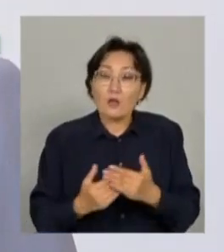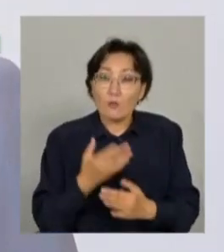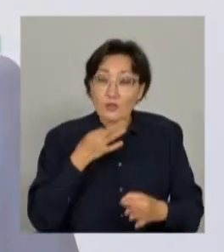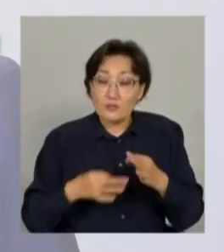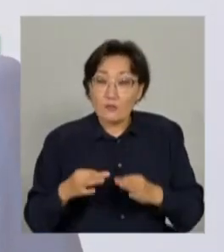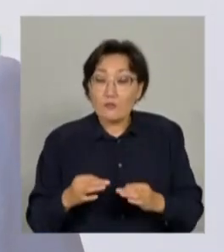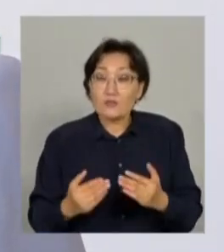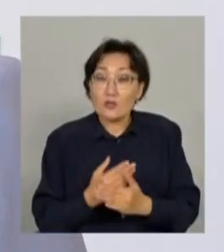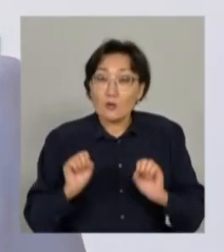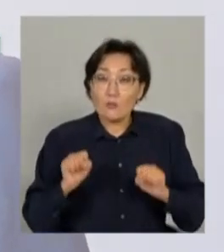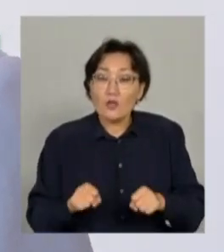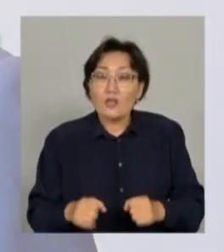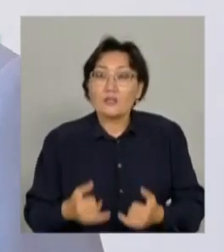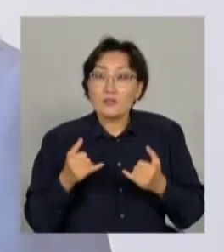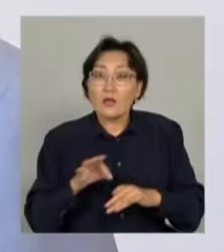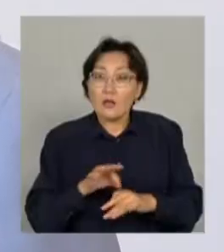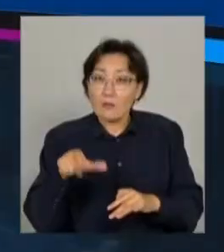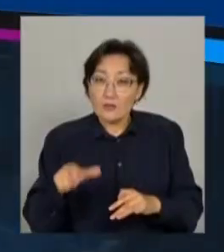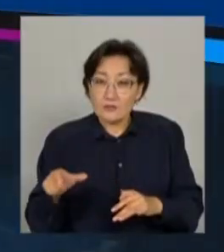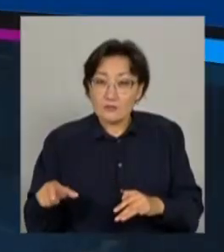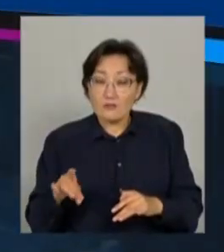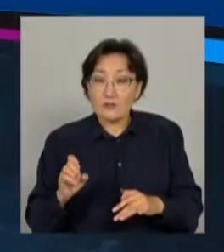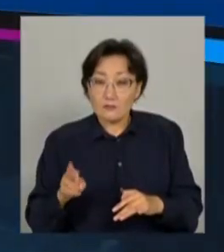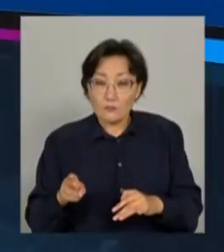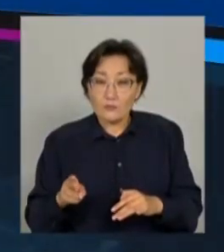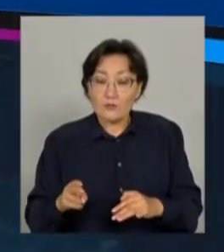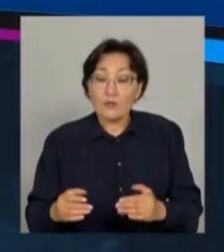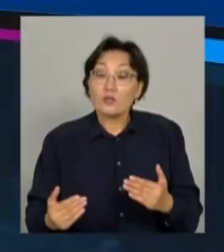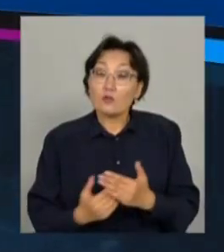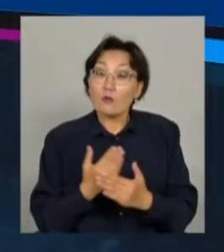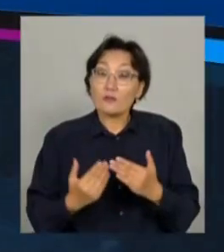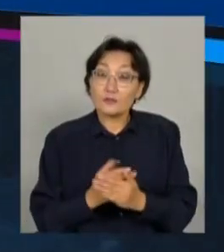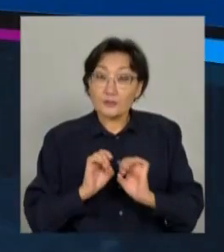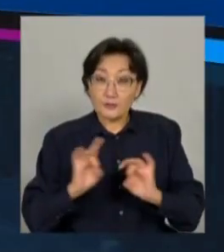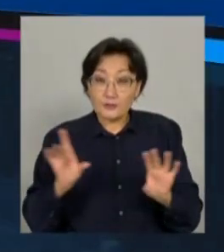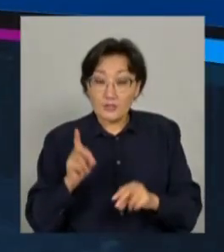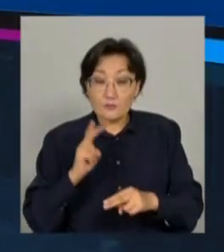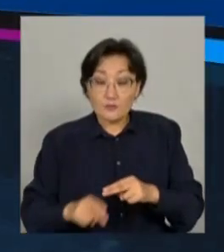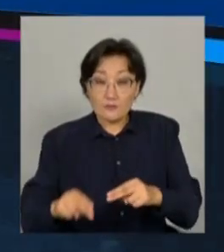возможностях для онкологических пациентов. Это все новости к данному часу.